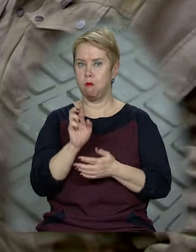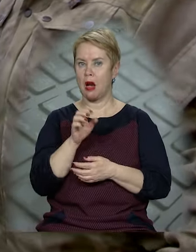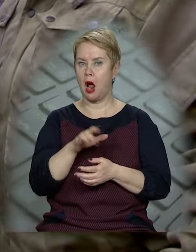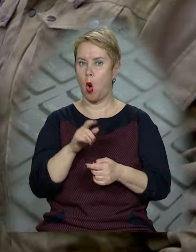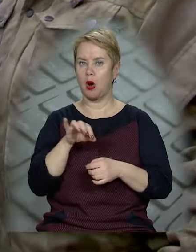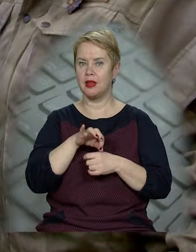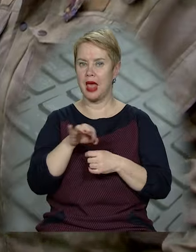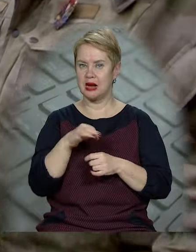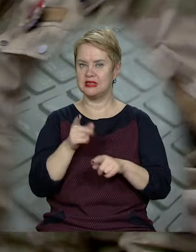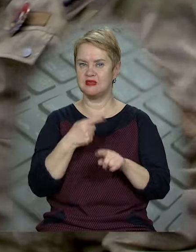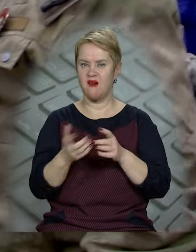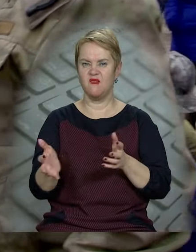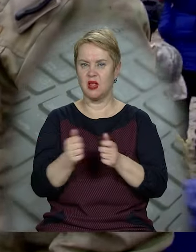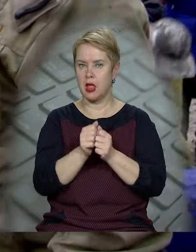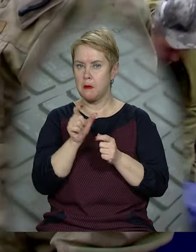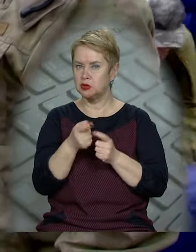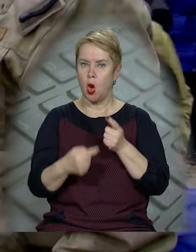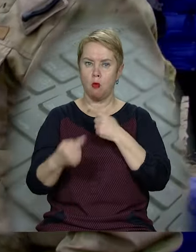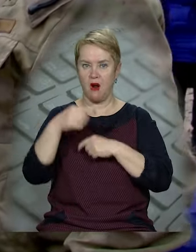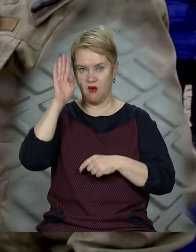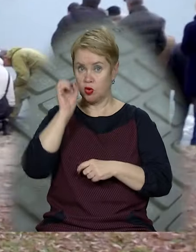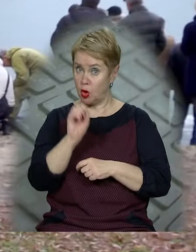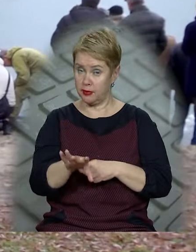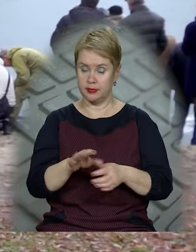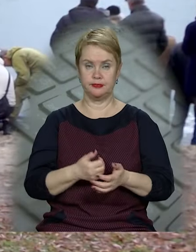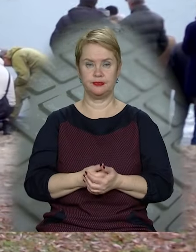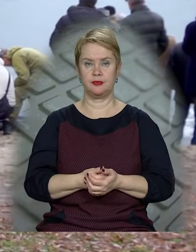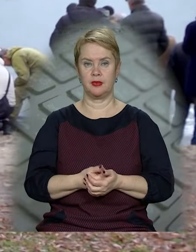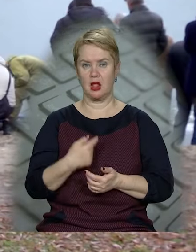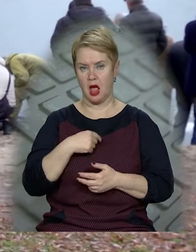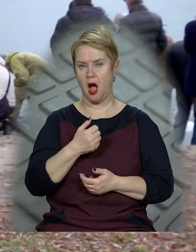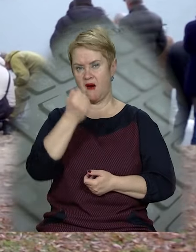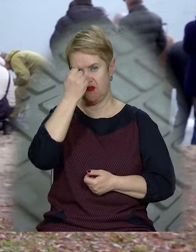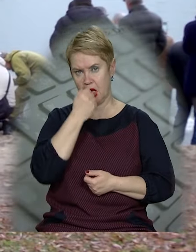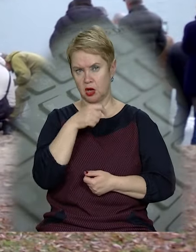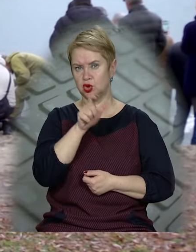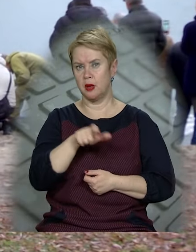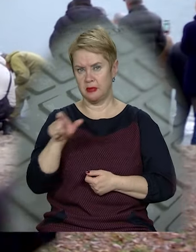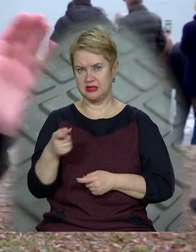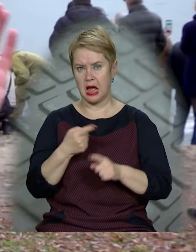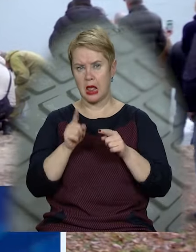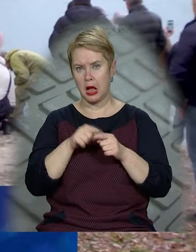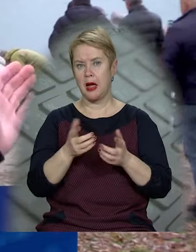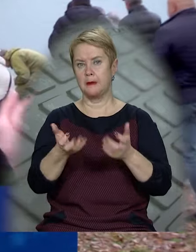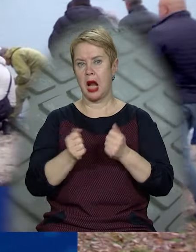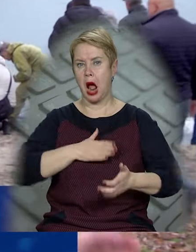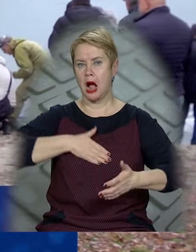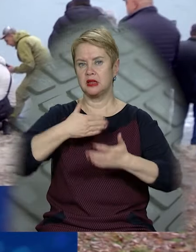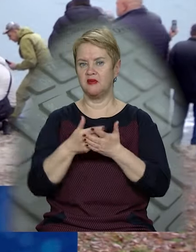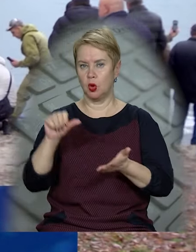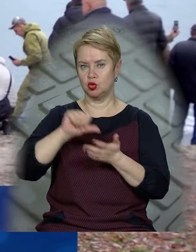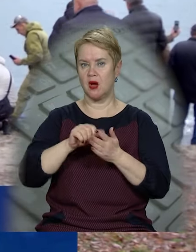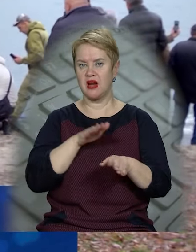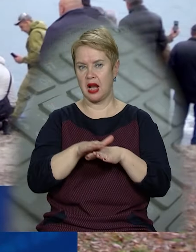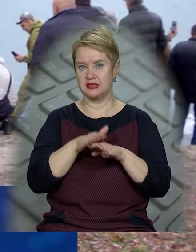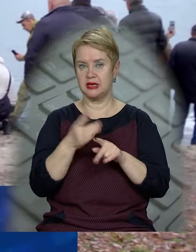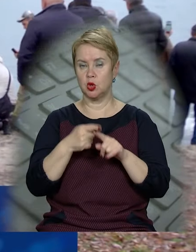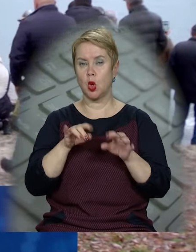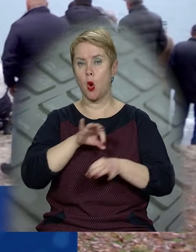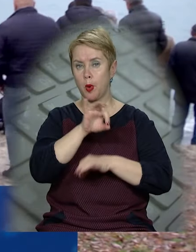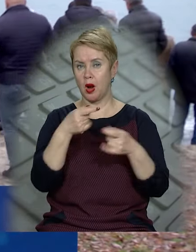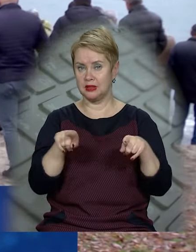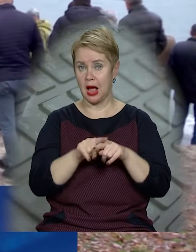та відпускатимуть виловлених мальків назад у водоймище. Я вдячний містянам, які приймали активну участь в реалізації цього